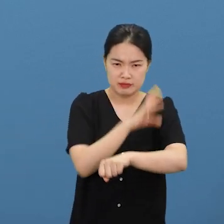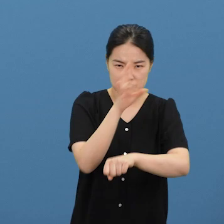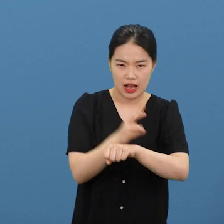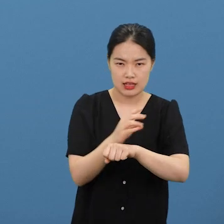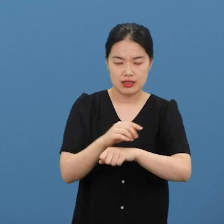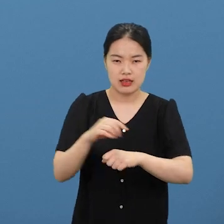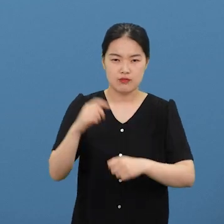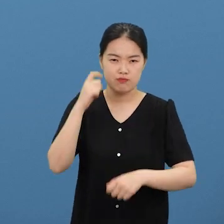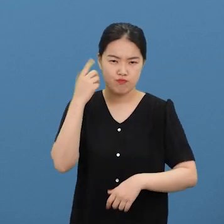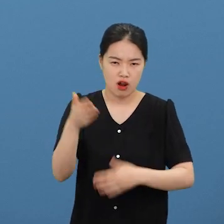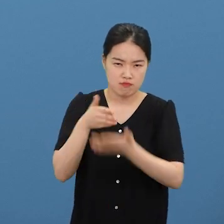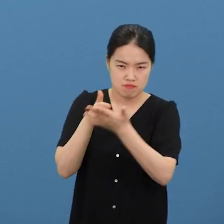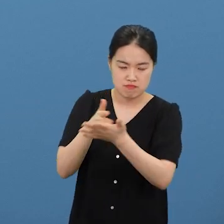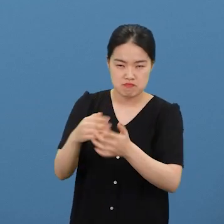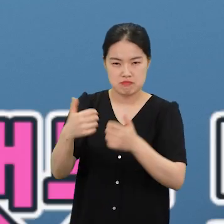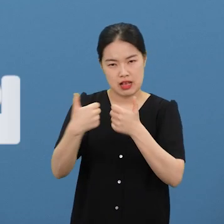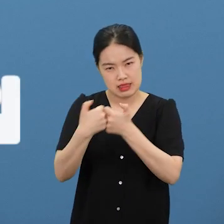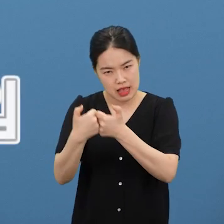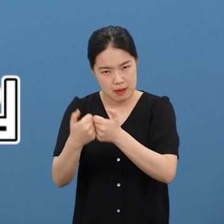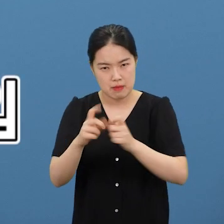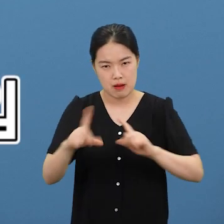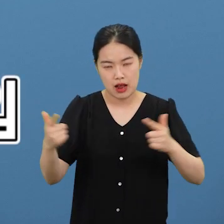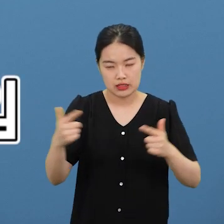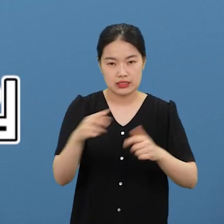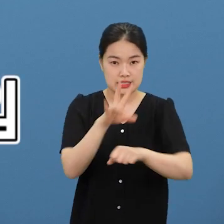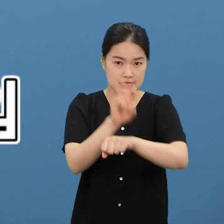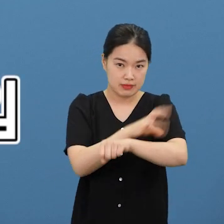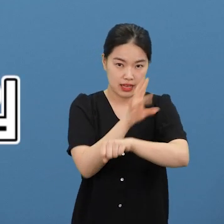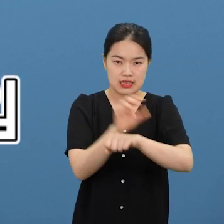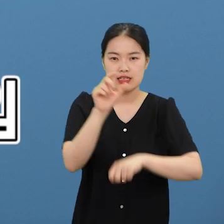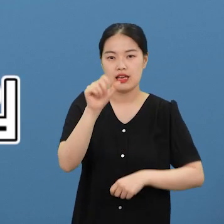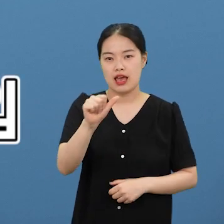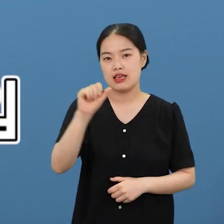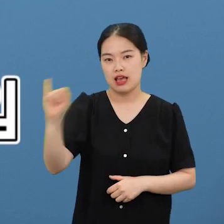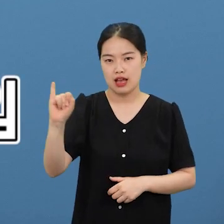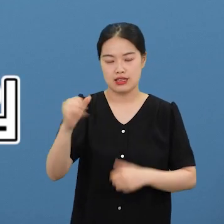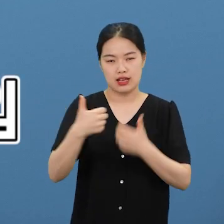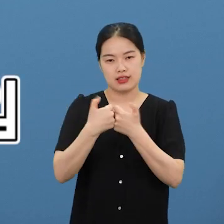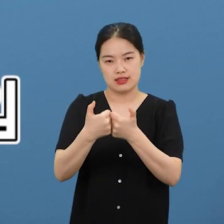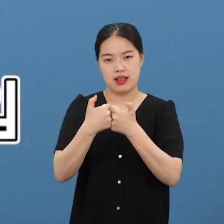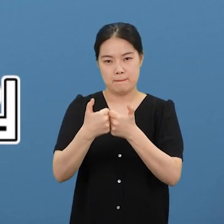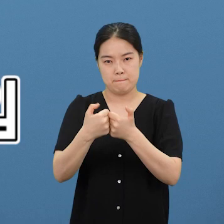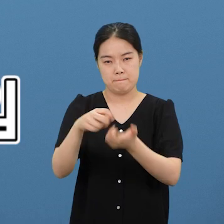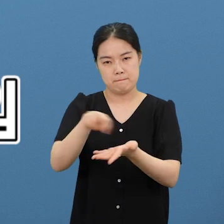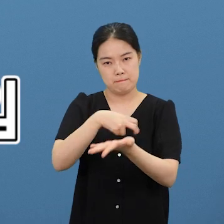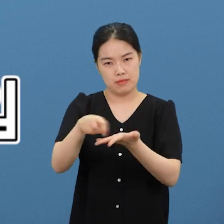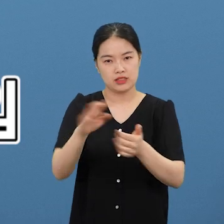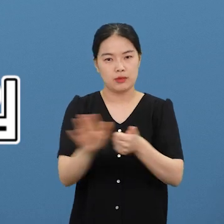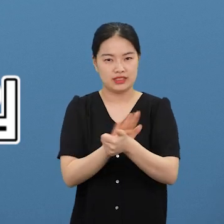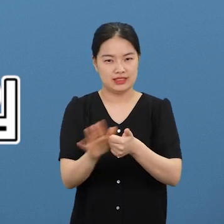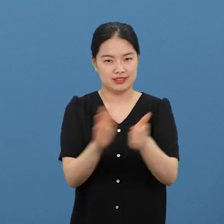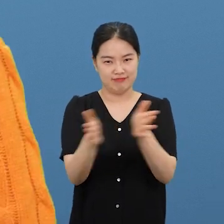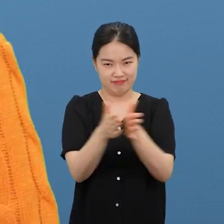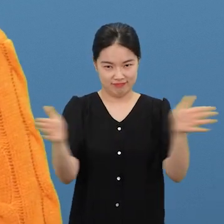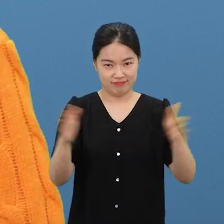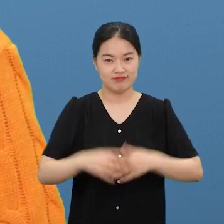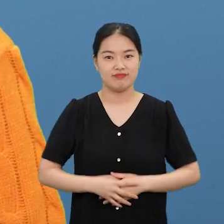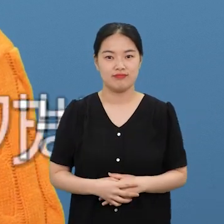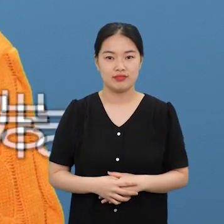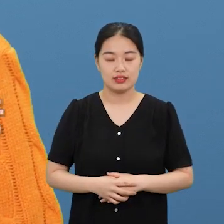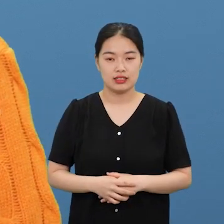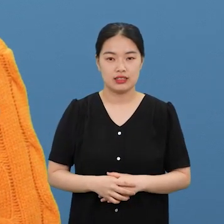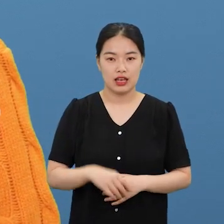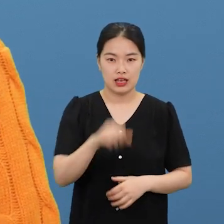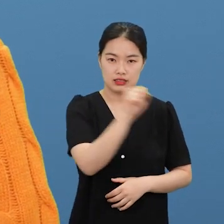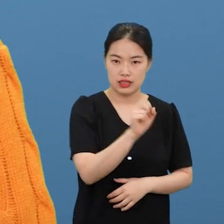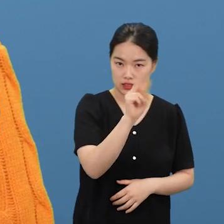맞춤형 민원 서비스를 제공하기 위해 인공지능 상담 서비스 챗봇 물어보슈를 도입했습니다.